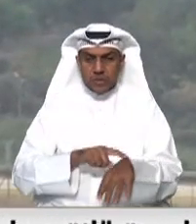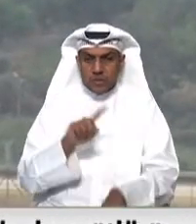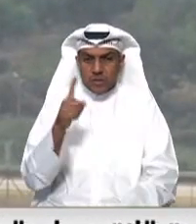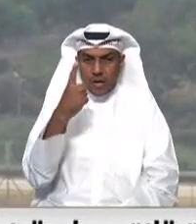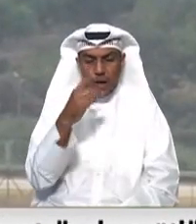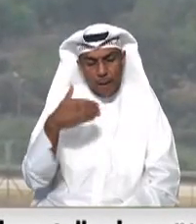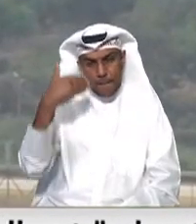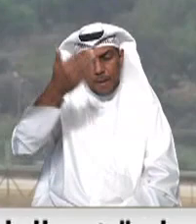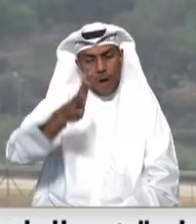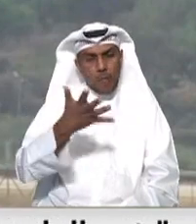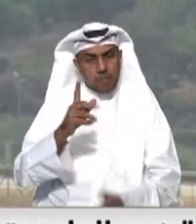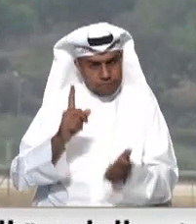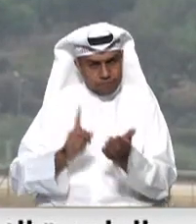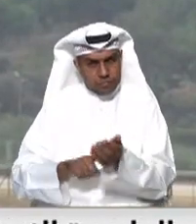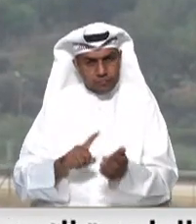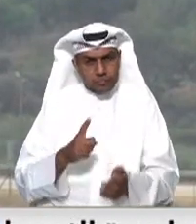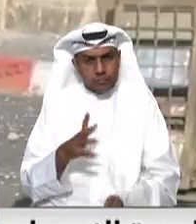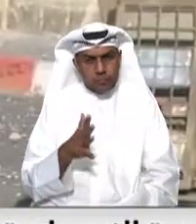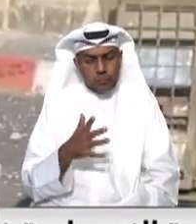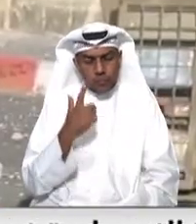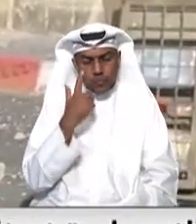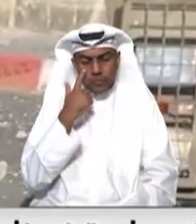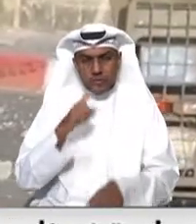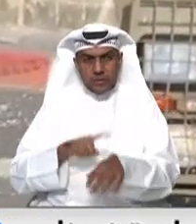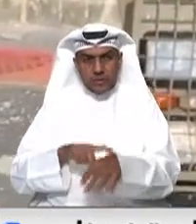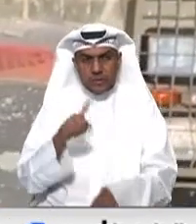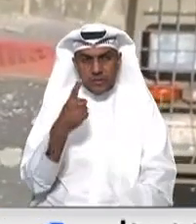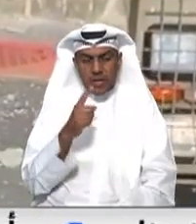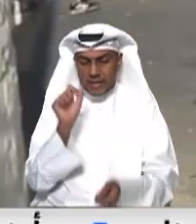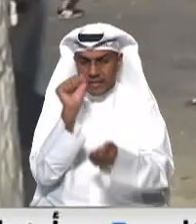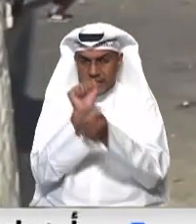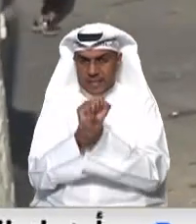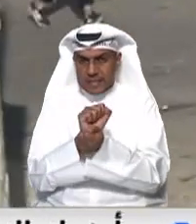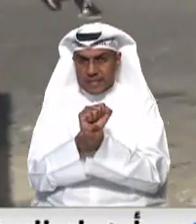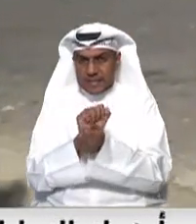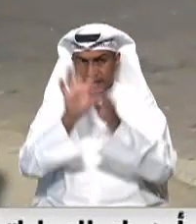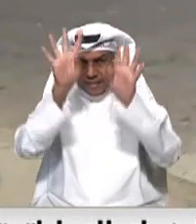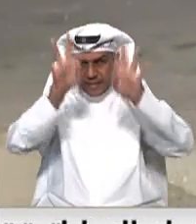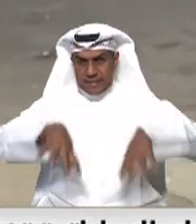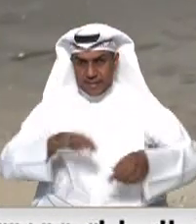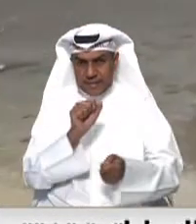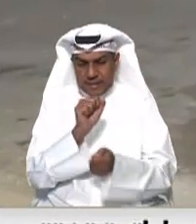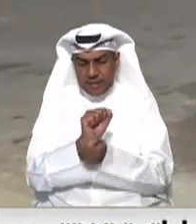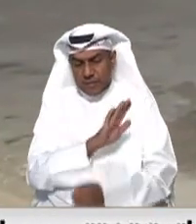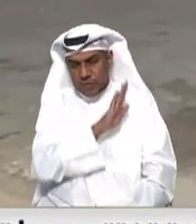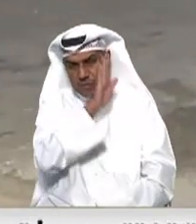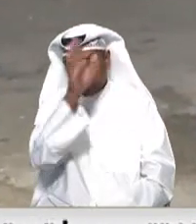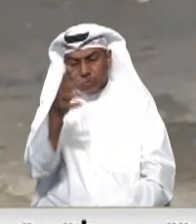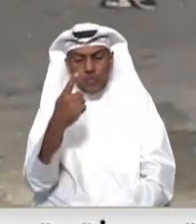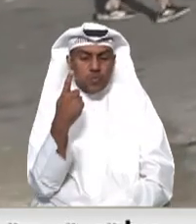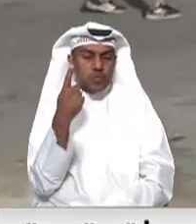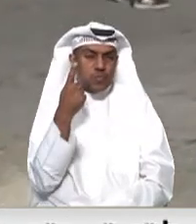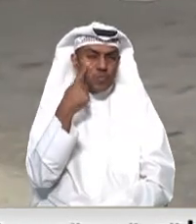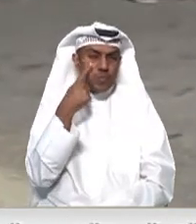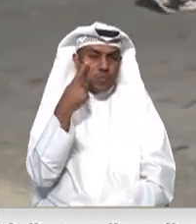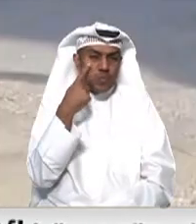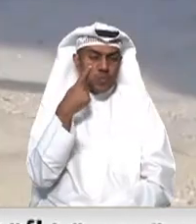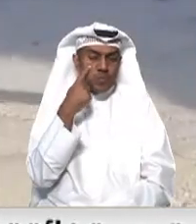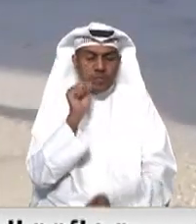نحن نتواجد عند سجن أوفر غرب مدينة رام الله بانتظار أن يتم إطلاق